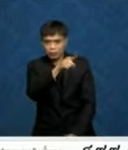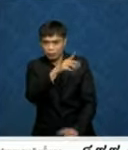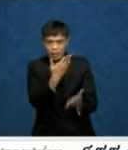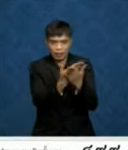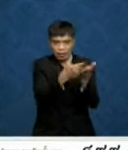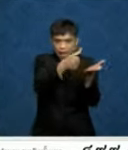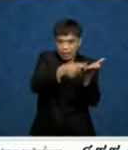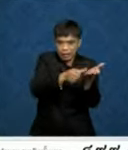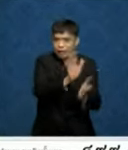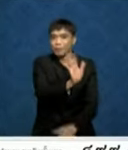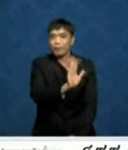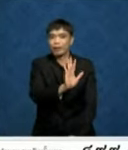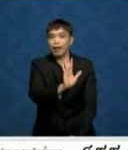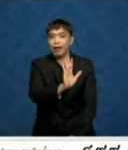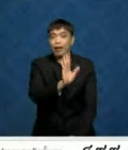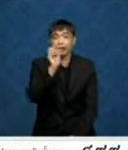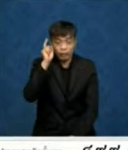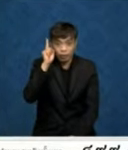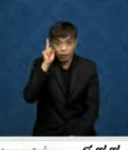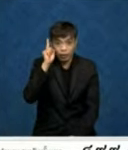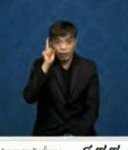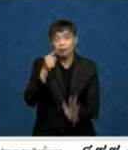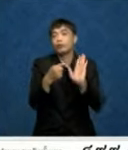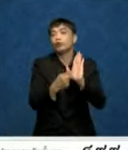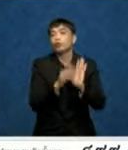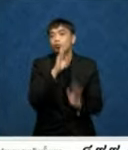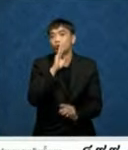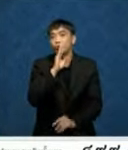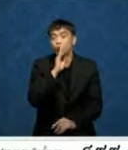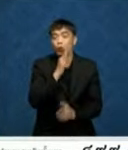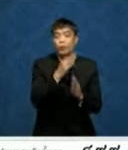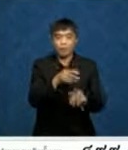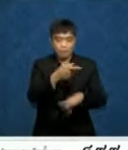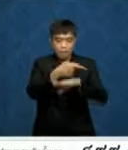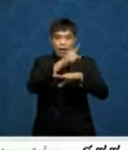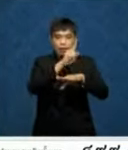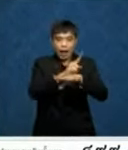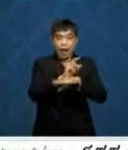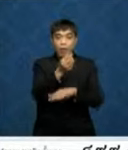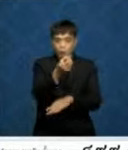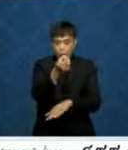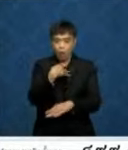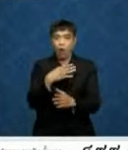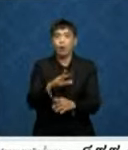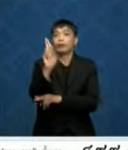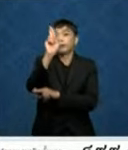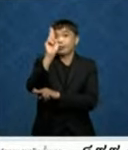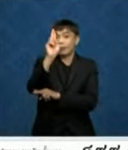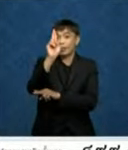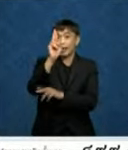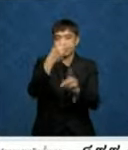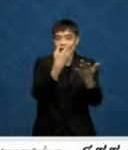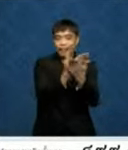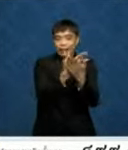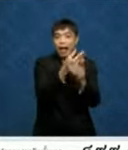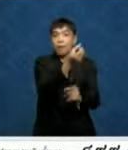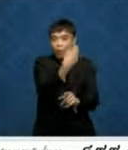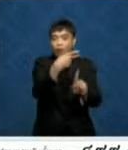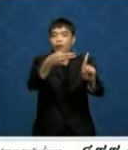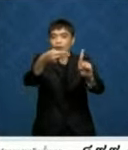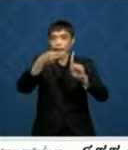มนะจริงๆนะท่านประธานคือสมมุติท่านประธานบอกว่าท่านจะพาจะแจกเงินให้ผม 10,000 บาทพรุ่งนี้ตอนเที่ยงอะไรเงี้ยแล้วพอถึงกําหนดเวลาพรุ่งนี้เที่ยงท่าน